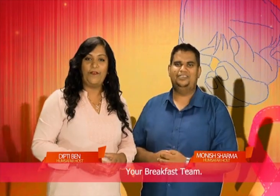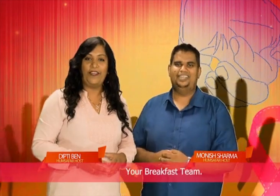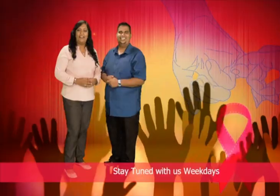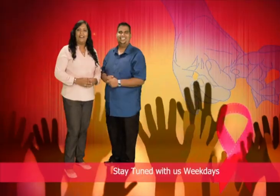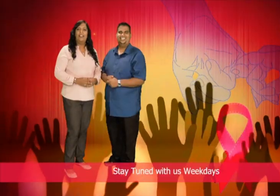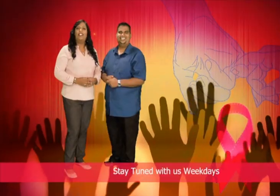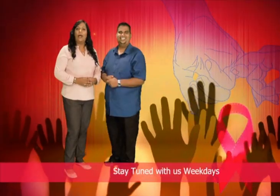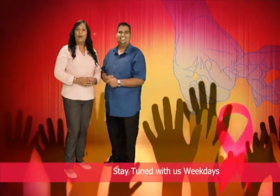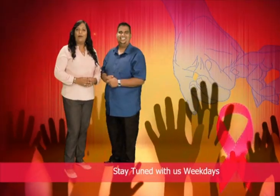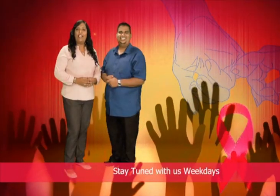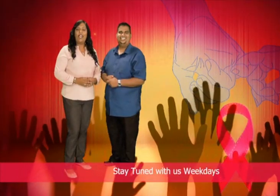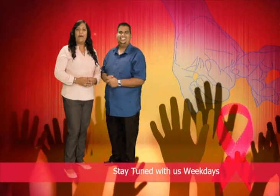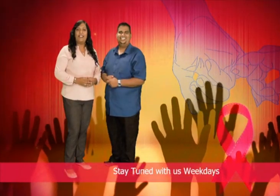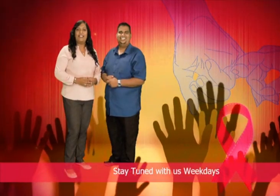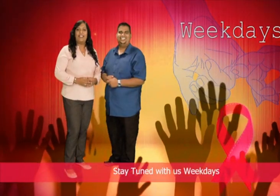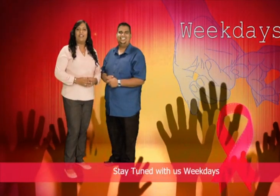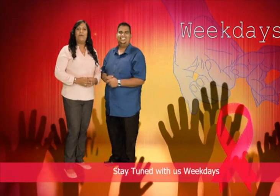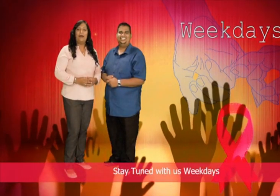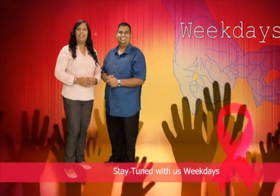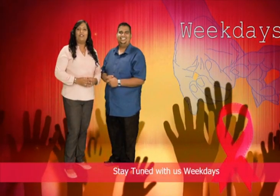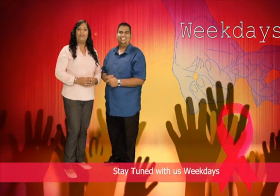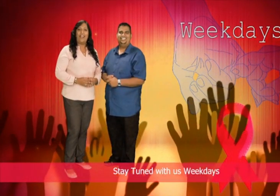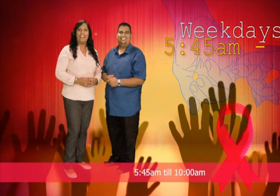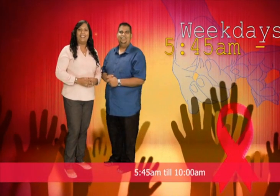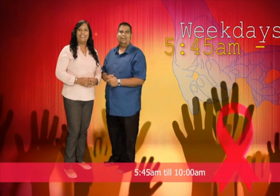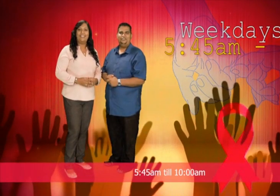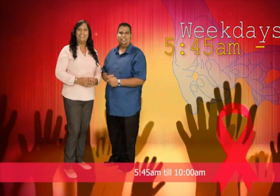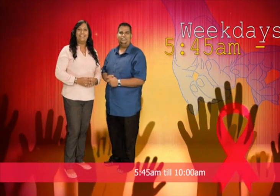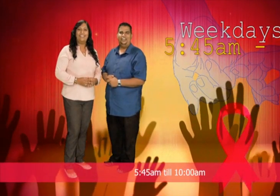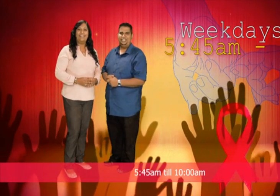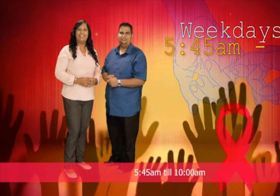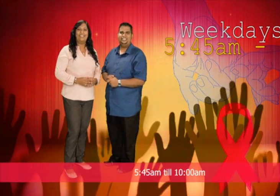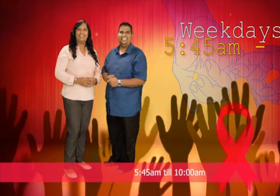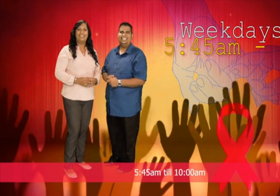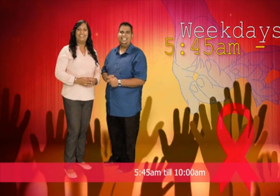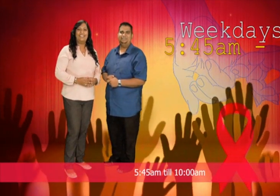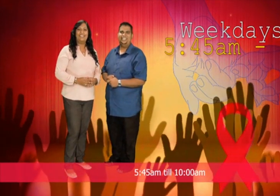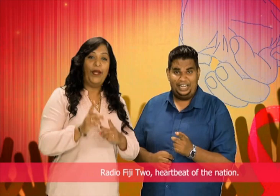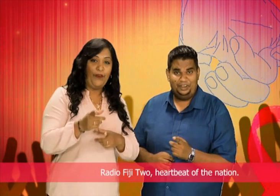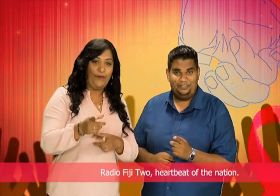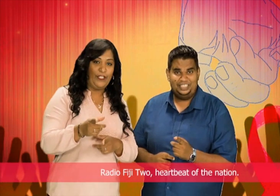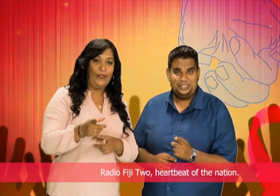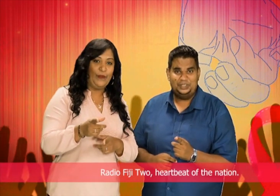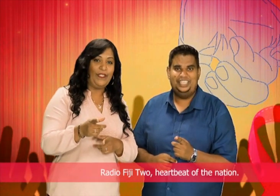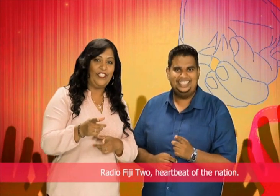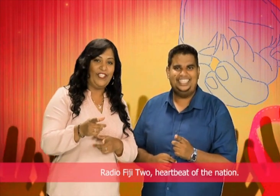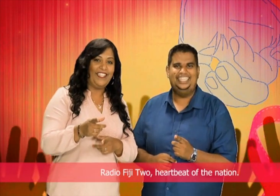हम सफर शामिल हो जाए हमारे साथ मंडे टू फ्राइडे 5:45 AM